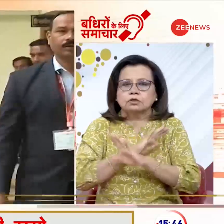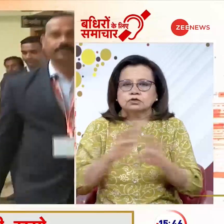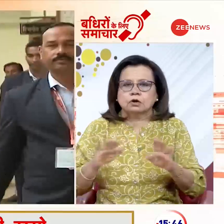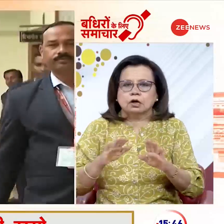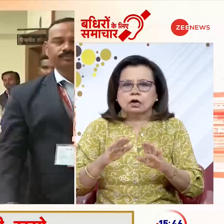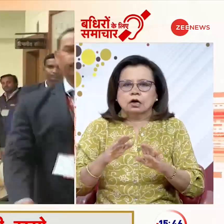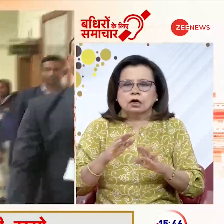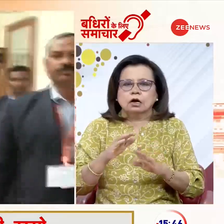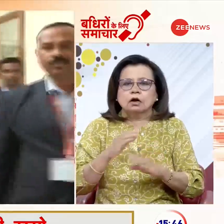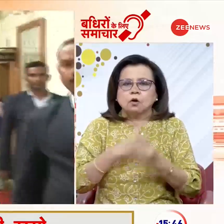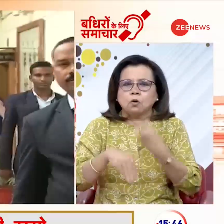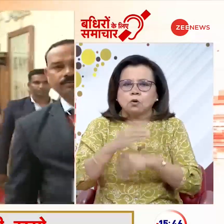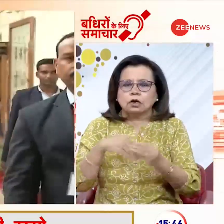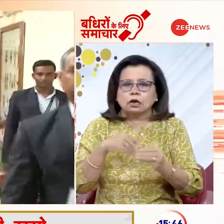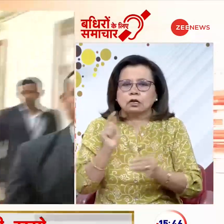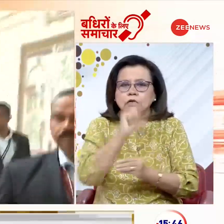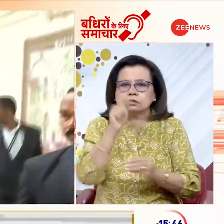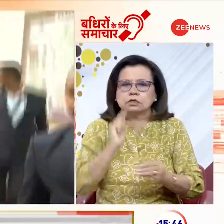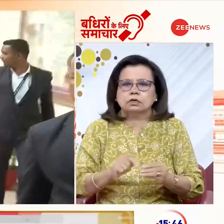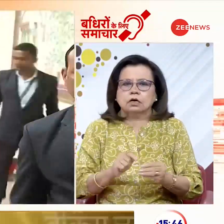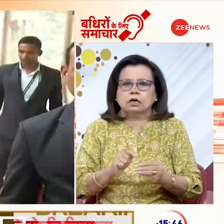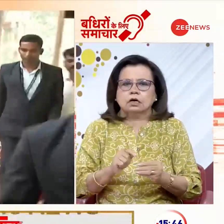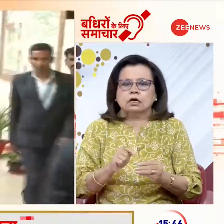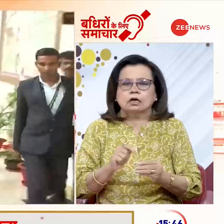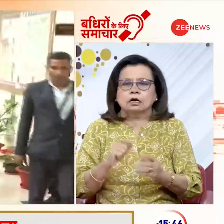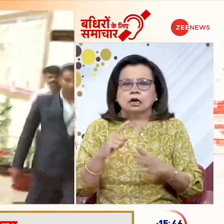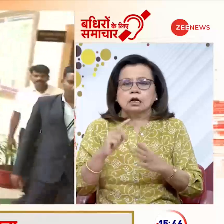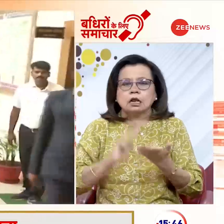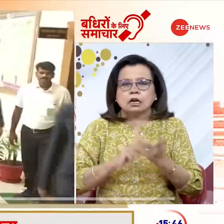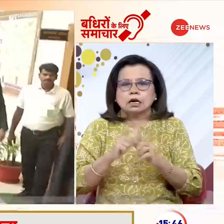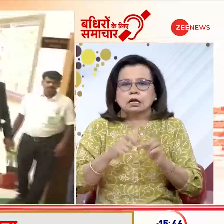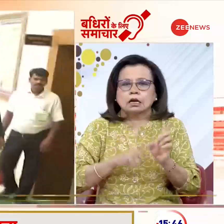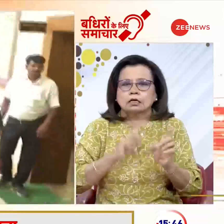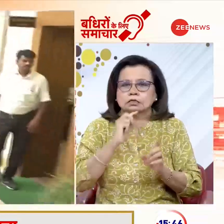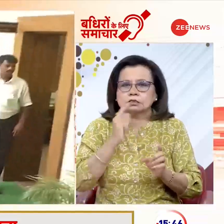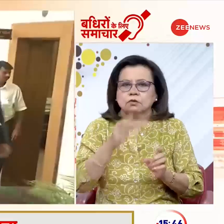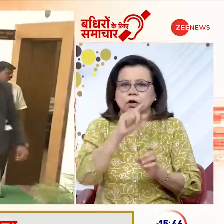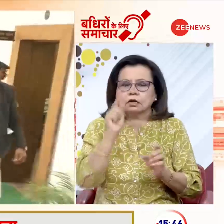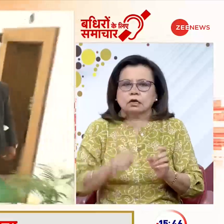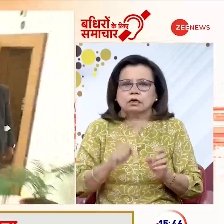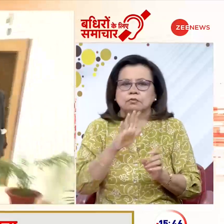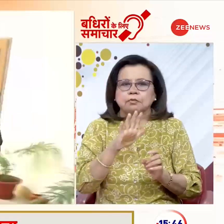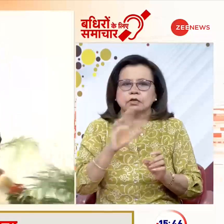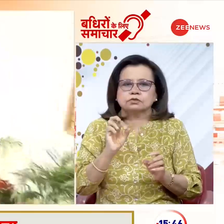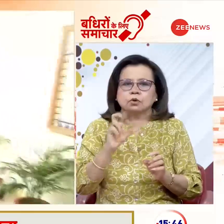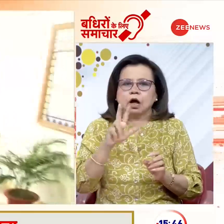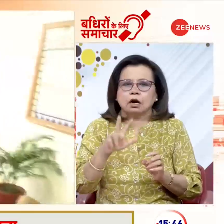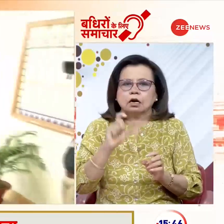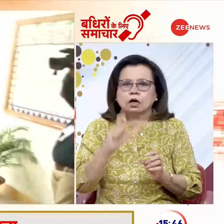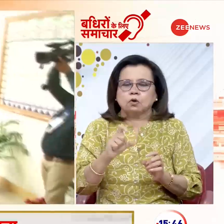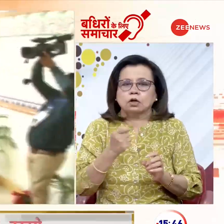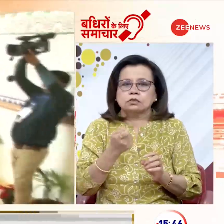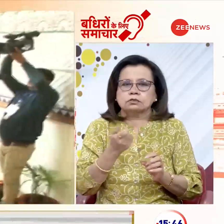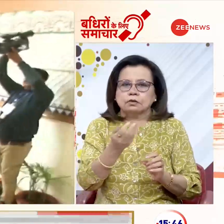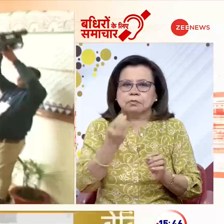छोड़ा, घोटाला किसने किया? नड्डा ने सवाल किया कि 508 करोड़